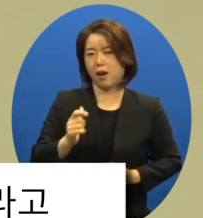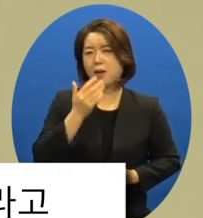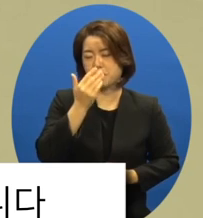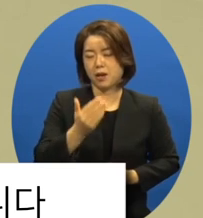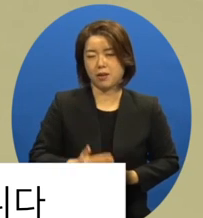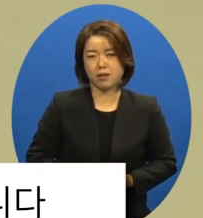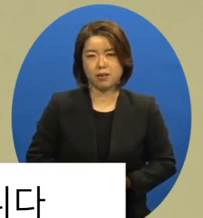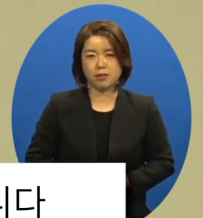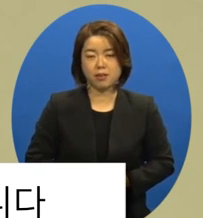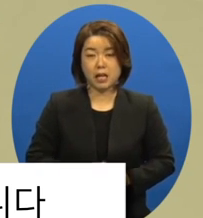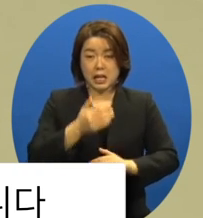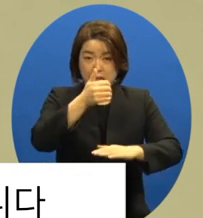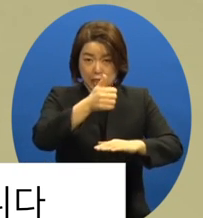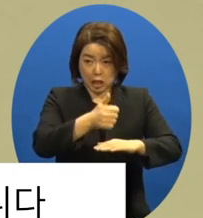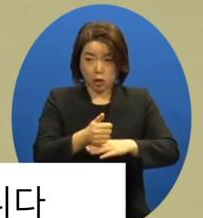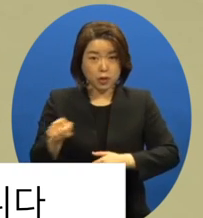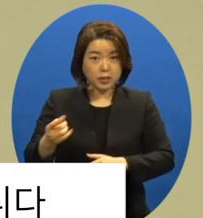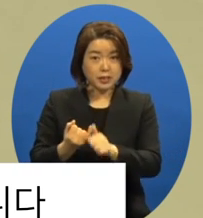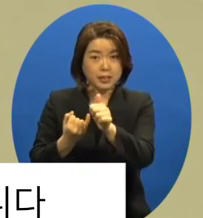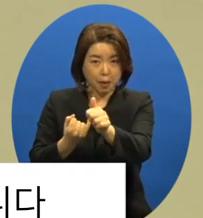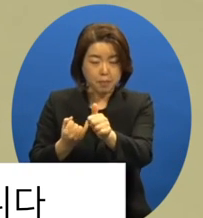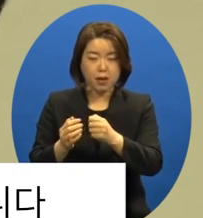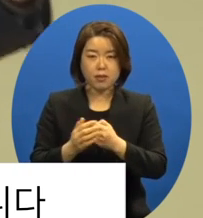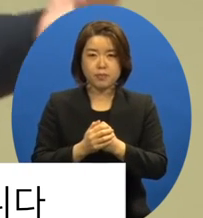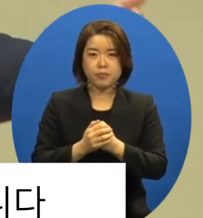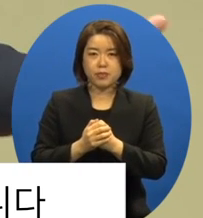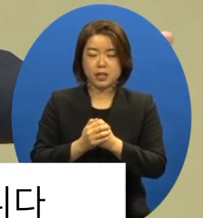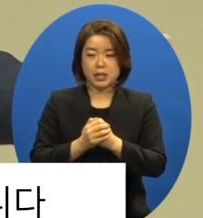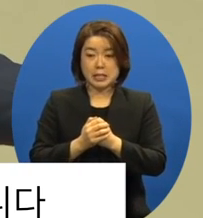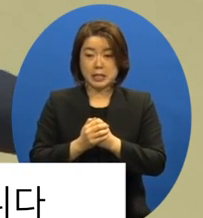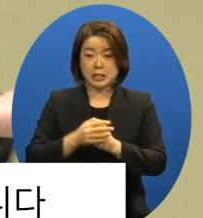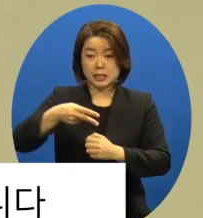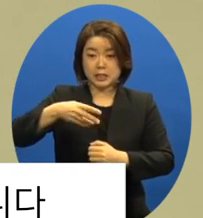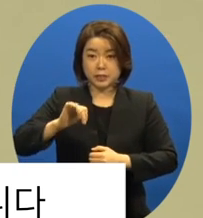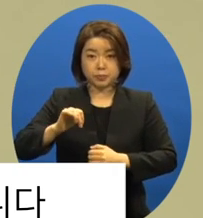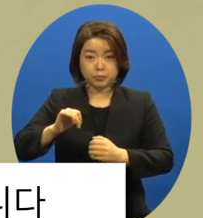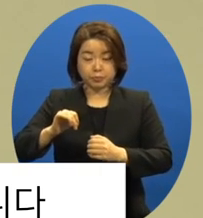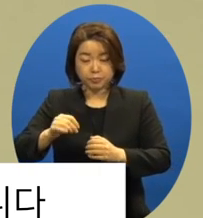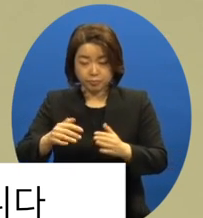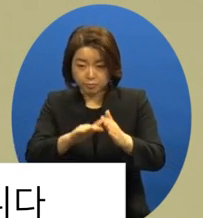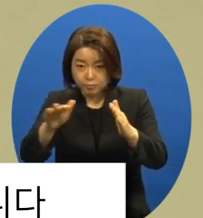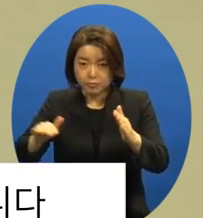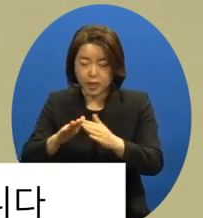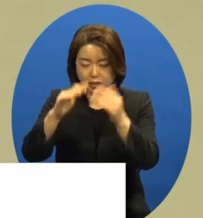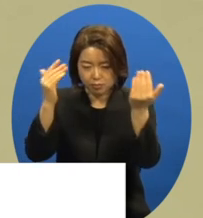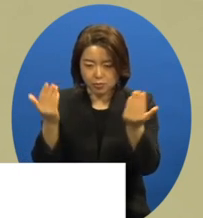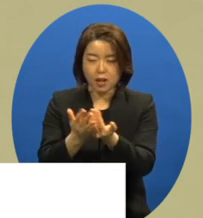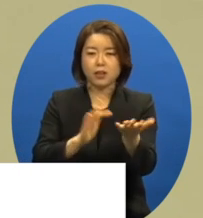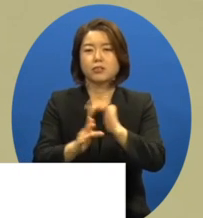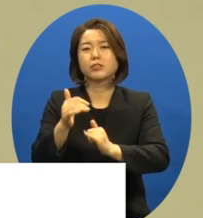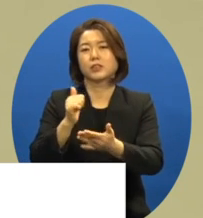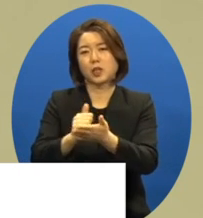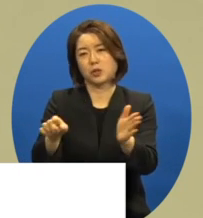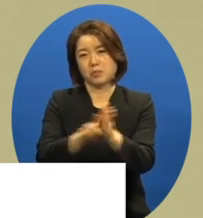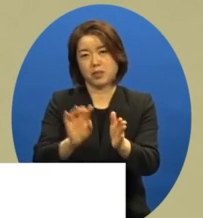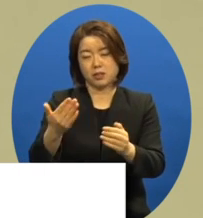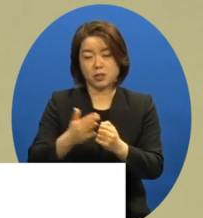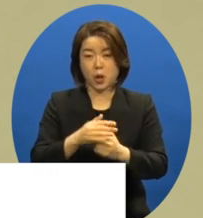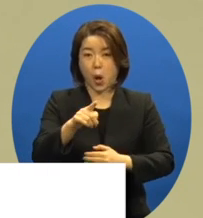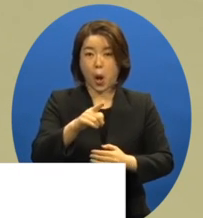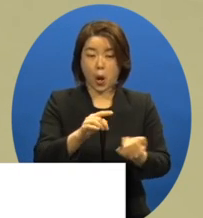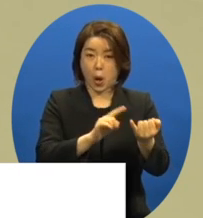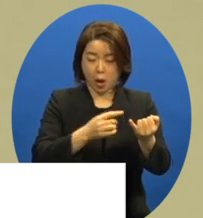강해지더라고요. 결국은 그 남편, 냉소적인 시댁 식구들 다 예수 믿었습니다. 그 아들이 목사가